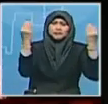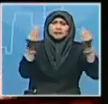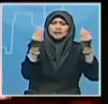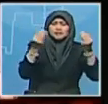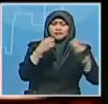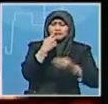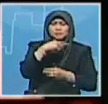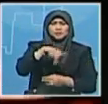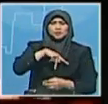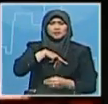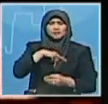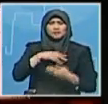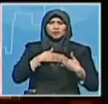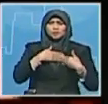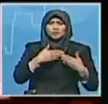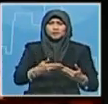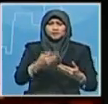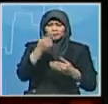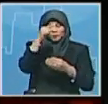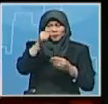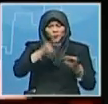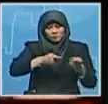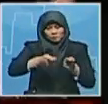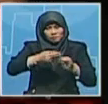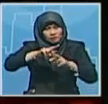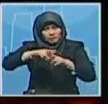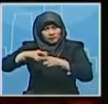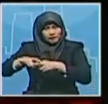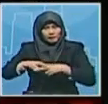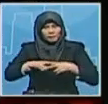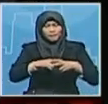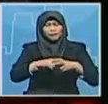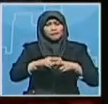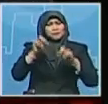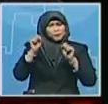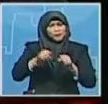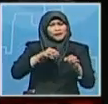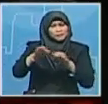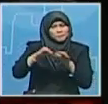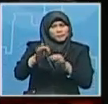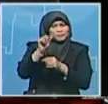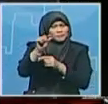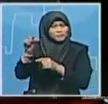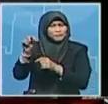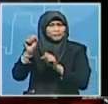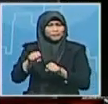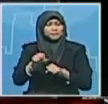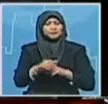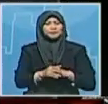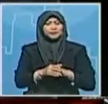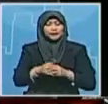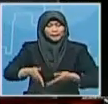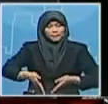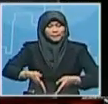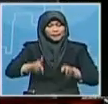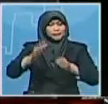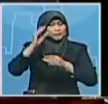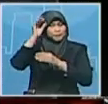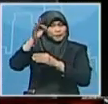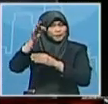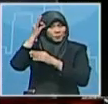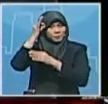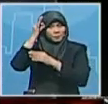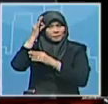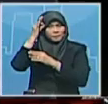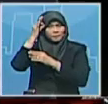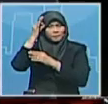punya komitmen untuk selenggara dan bina? Elok kita berikan sedikit. Untuk jalan persekutuan ini, bila katakan jalan